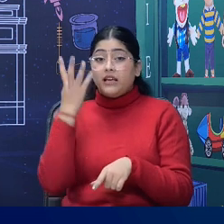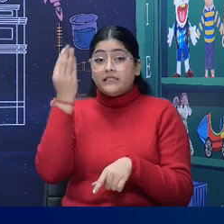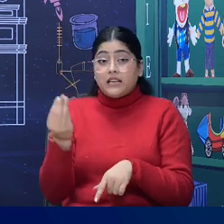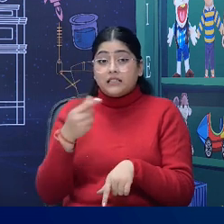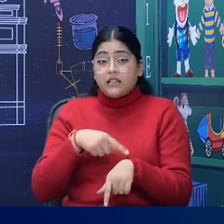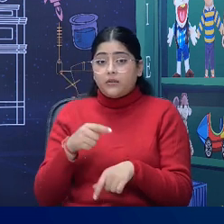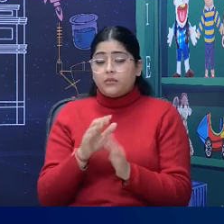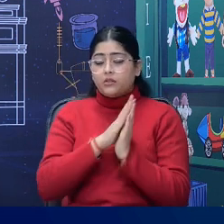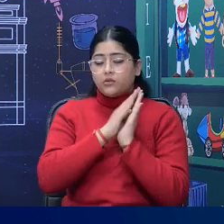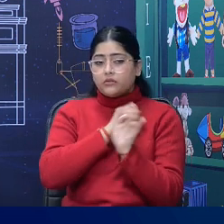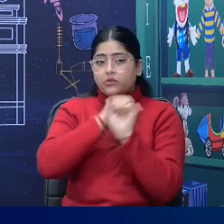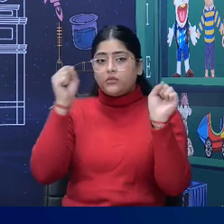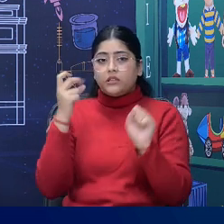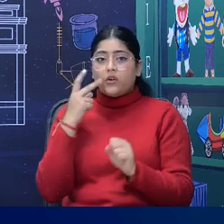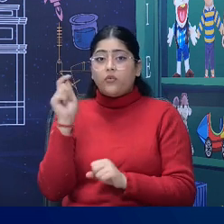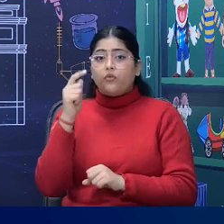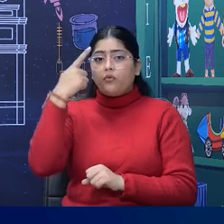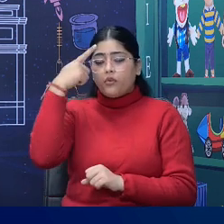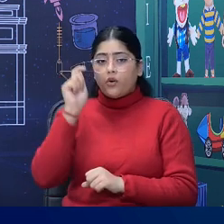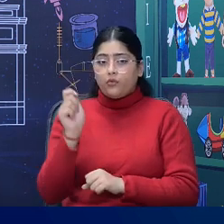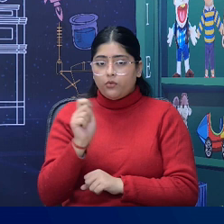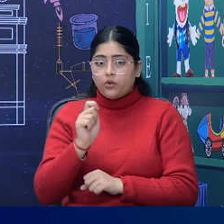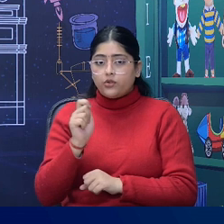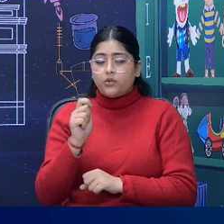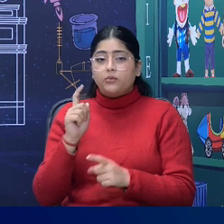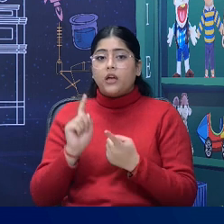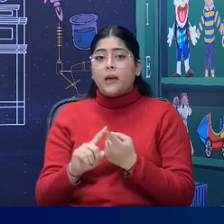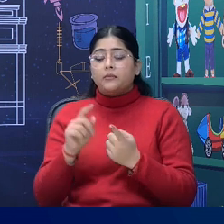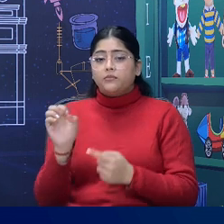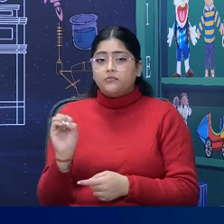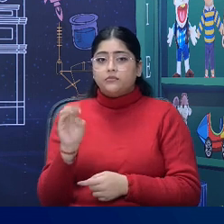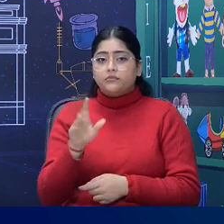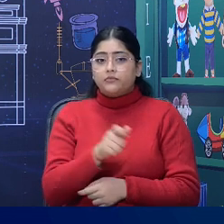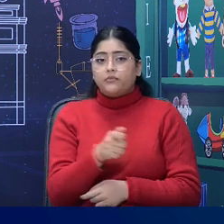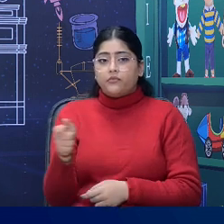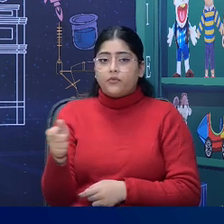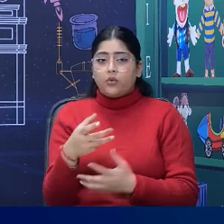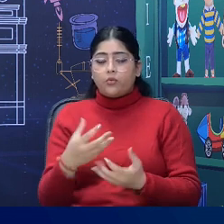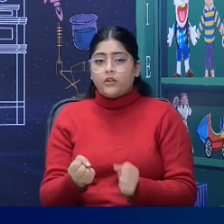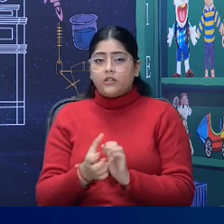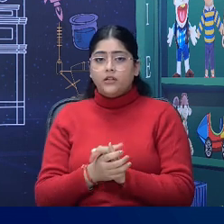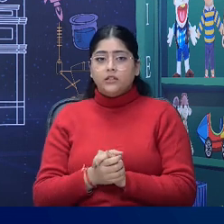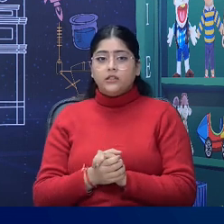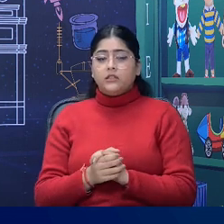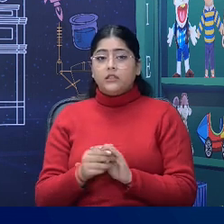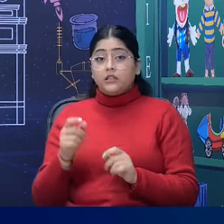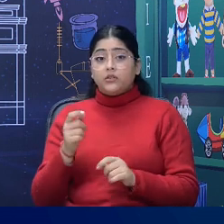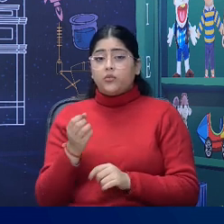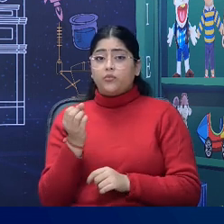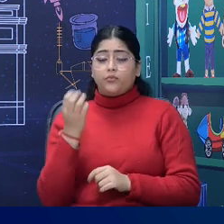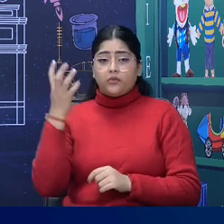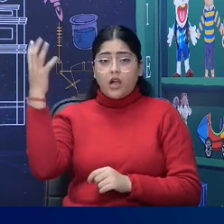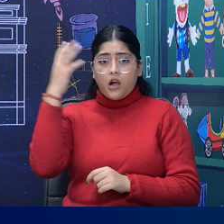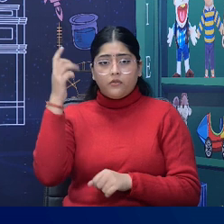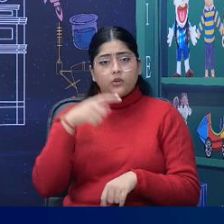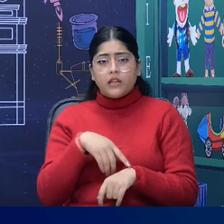सांप उसे डस लेता है वो मर जाता है लोग मेरी बातें सुनकर डर जाते भर दोपहर में भी अंधेरे के डर से कांपने लगते